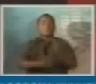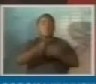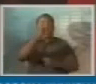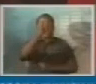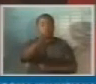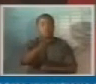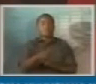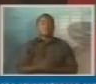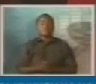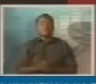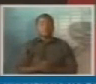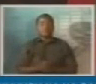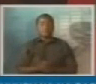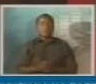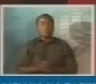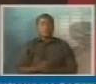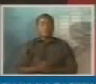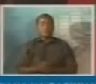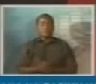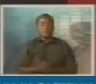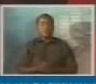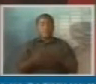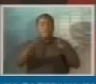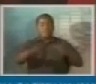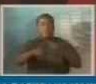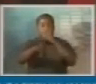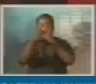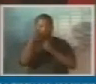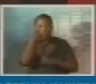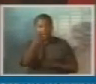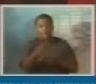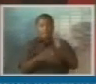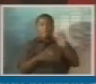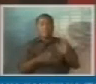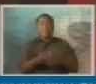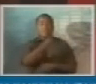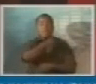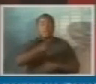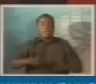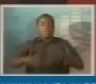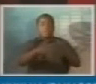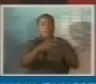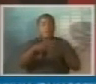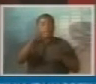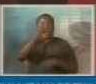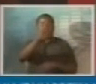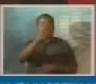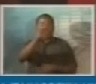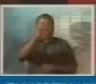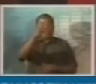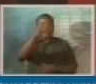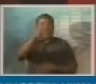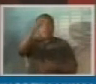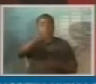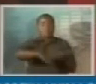tu. Tusidanganyane. Hapa tunataka kuweka rekodi. Na nyinyi wasomi nendeni mkaangalie. Nendeni mkagugu pale Rais wa Marekani Obama muone. Obama kura